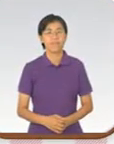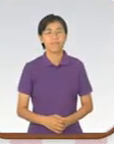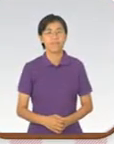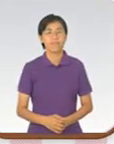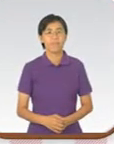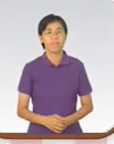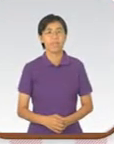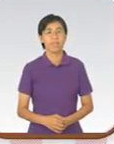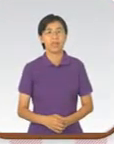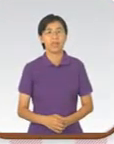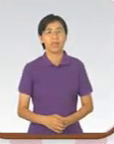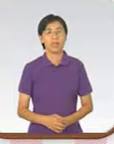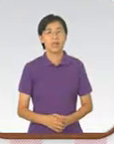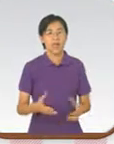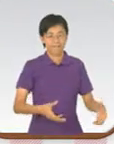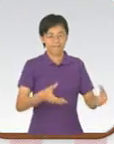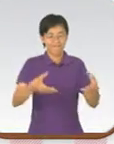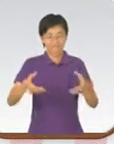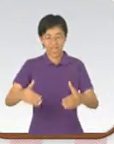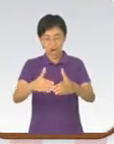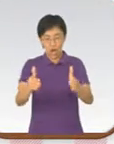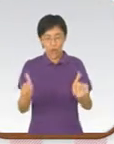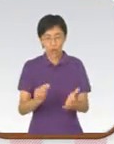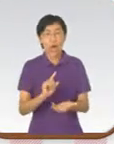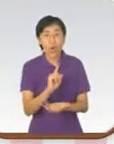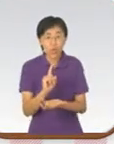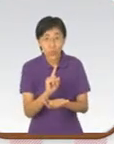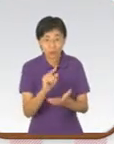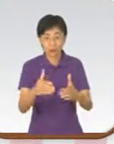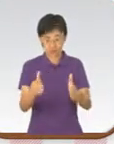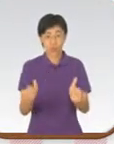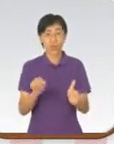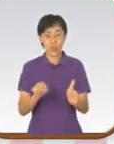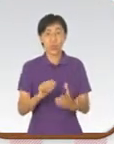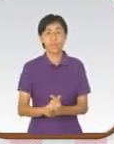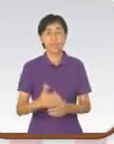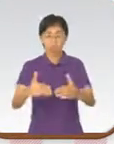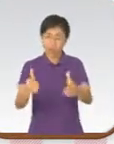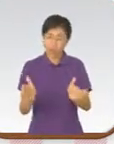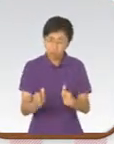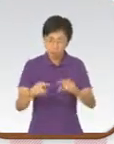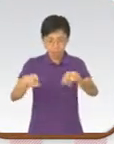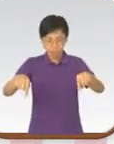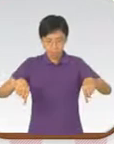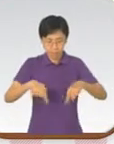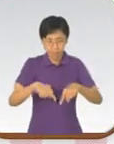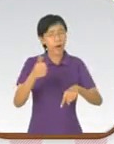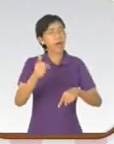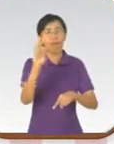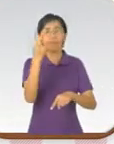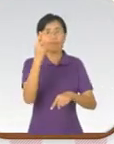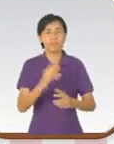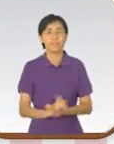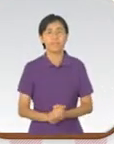คราวนี้วิปปิ้งครีมพร้อมแล้วเราก็มาปาดหน้าเค้กกัน ใช่ จะเป็นเค้กลักษณะกลมหรือเหลี่ยมก็ได้ใช่ไหมคร ับ ใช่ค่ะแล้วแต ่โ